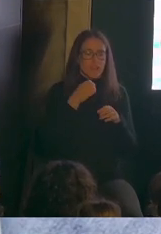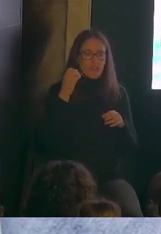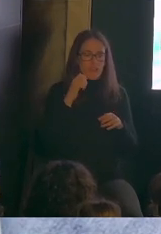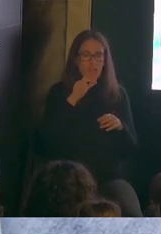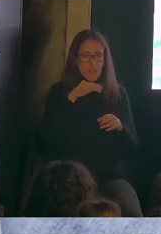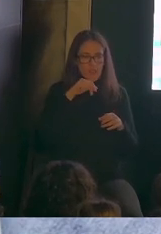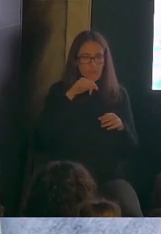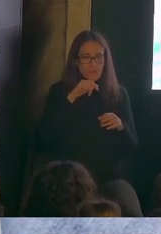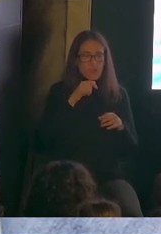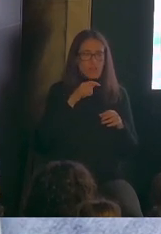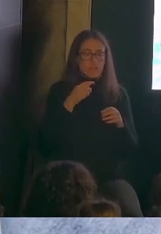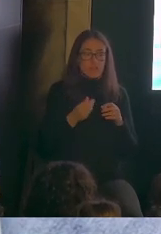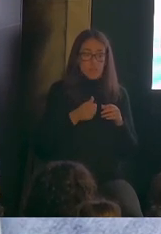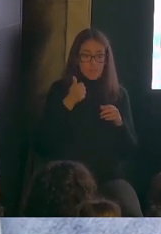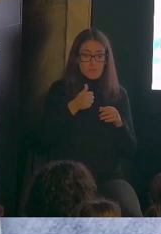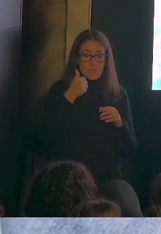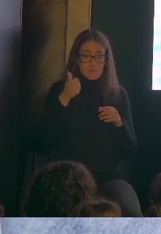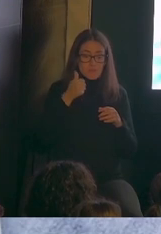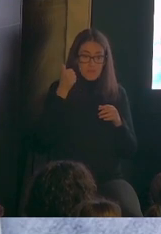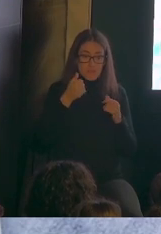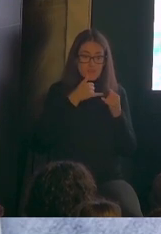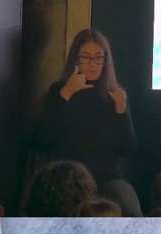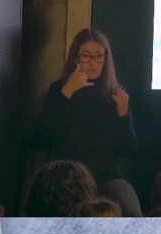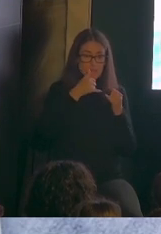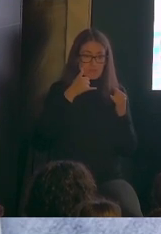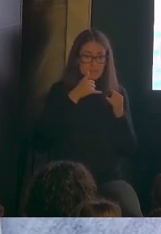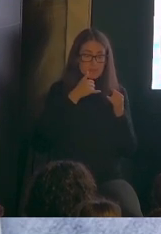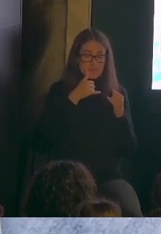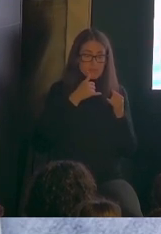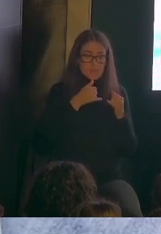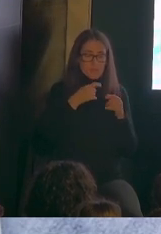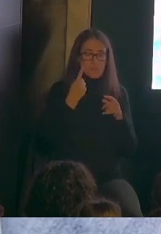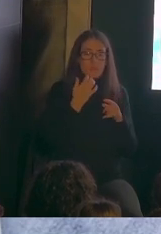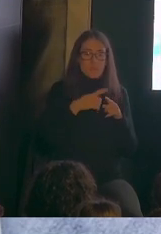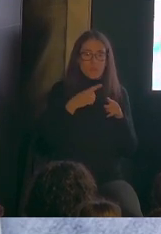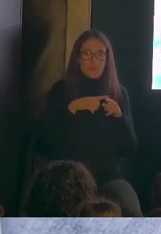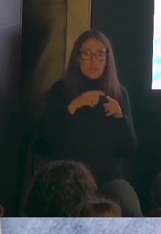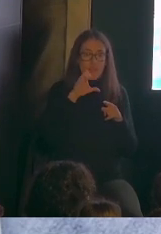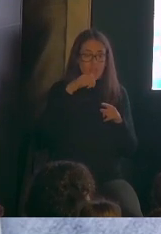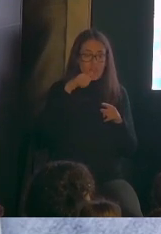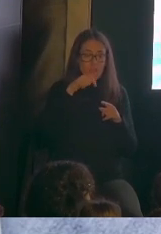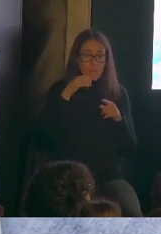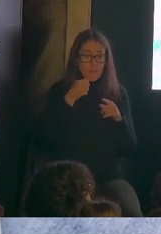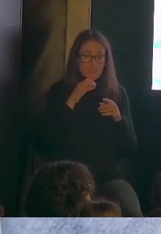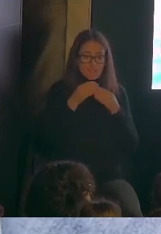més fibres. Amb el tema de les enzimes, que les enzimes el que fan és degradar,